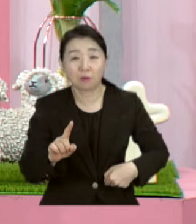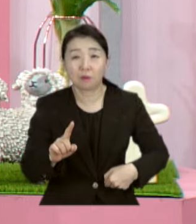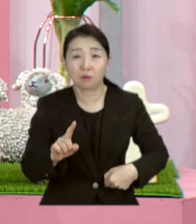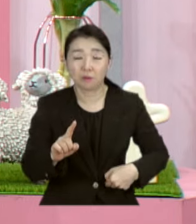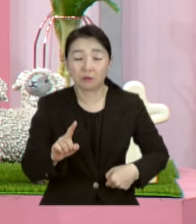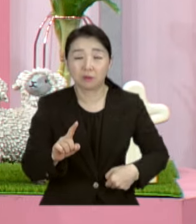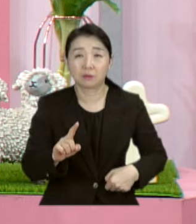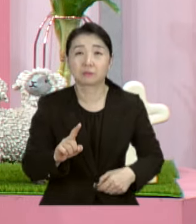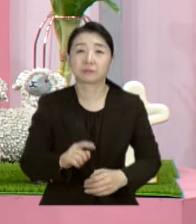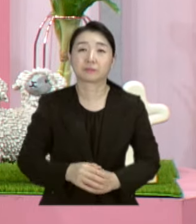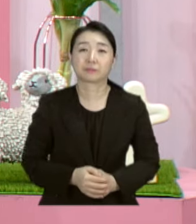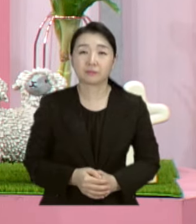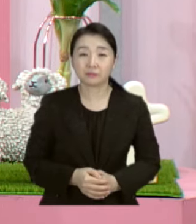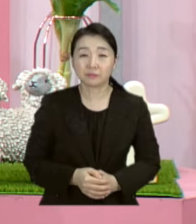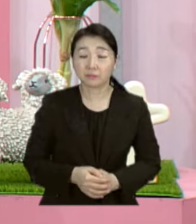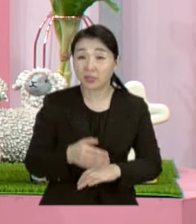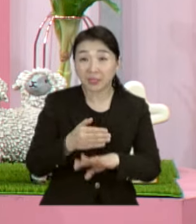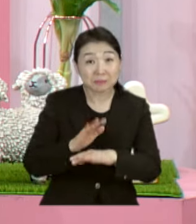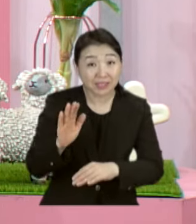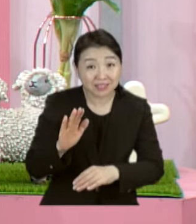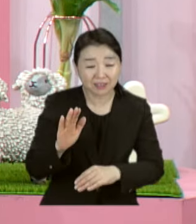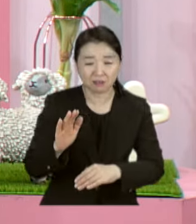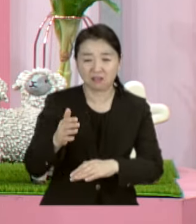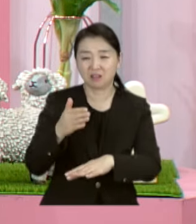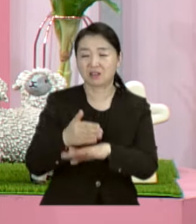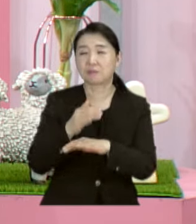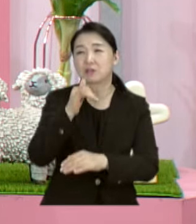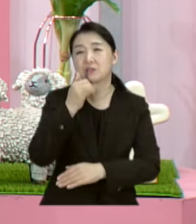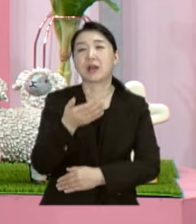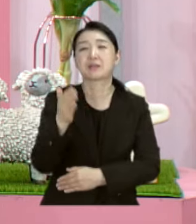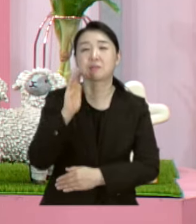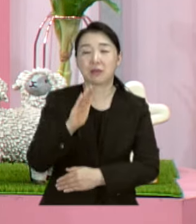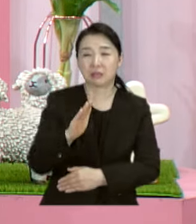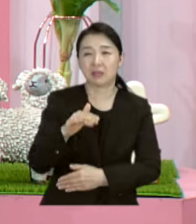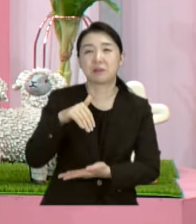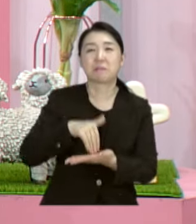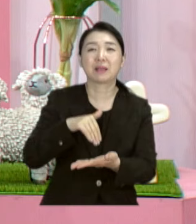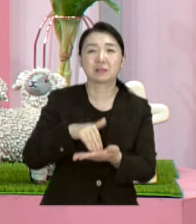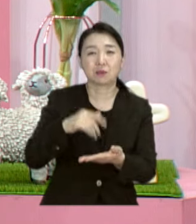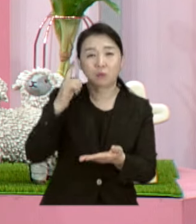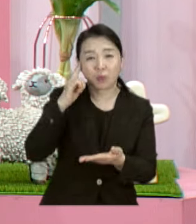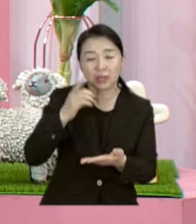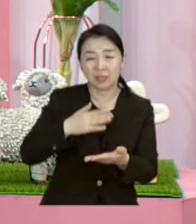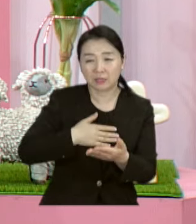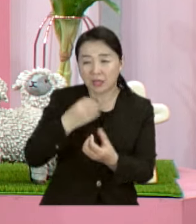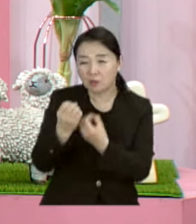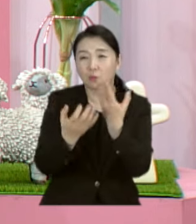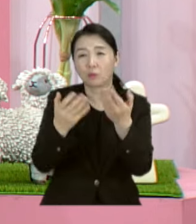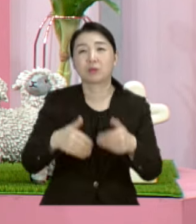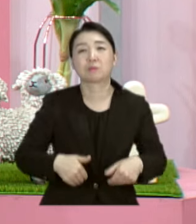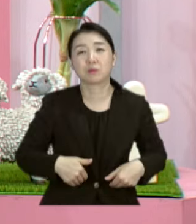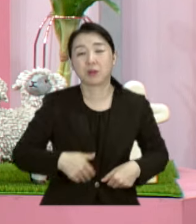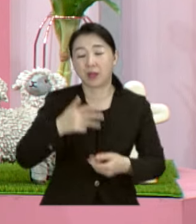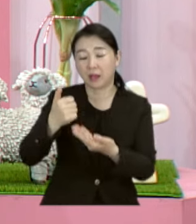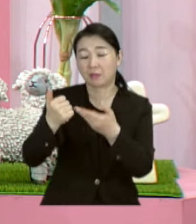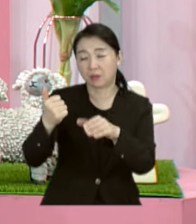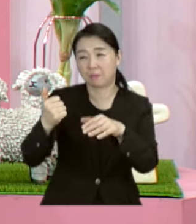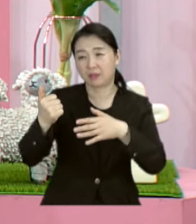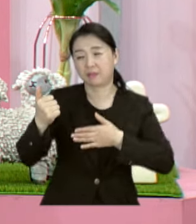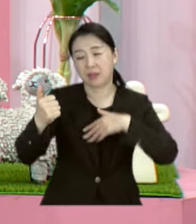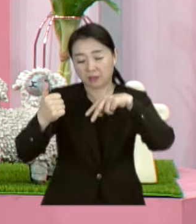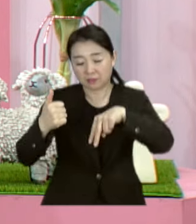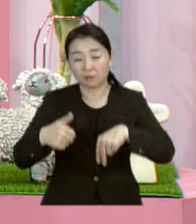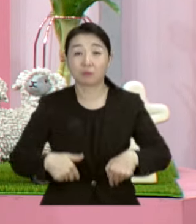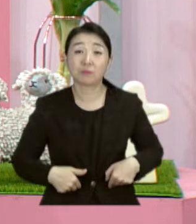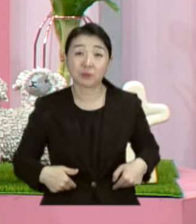그 감사도 있지만 반성문인데 이게 자기 고백하는 거 아니에요? 네. 하나님 앞에 자기를 세우는 거죠. 음음.